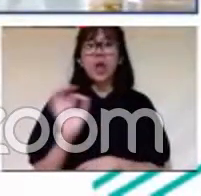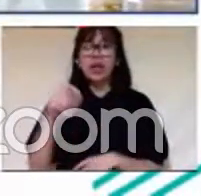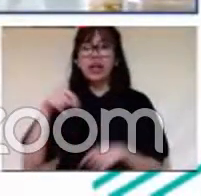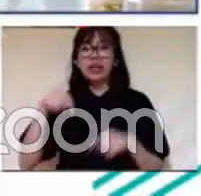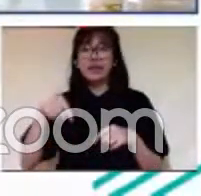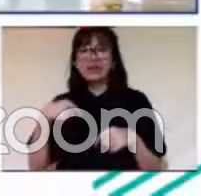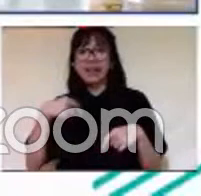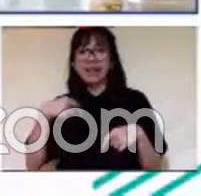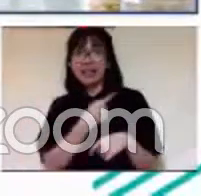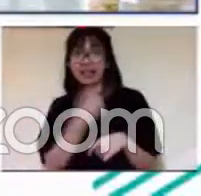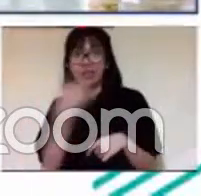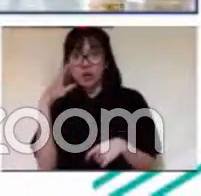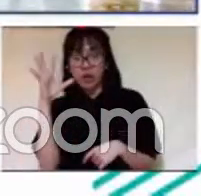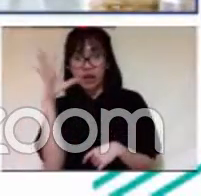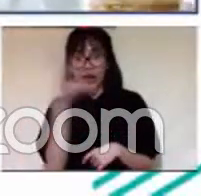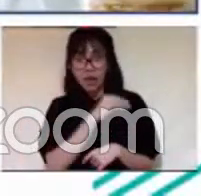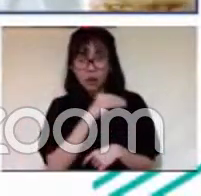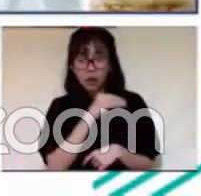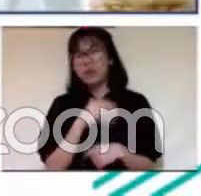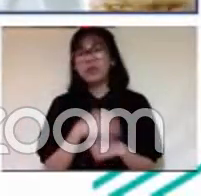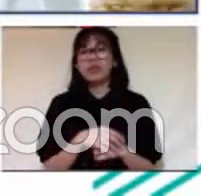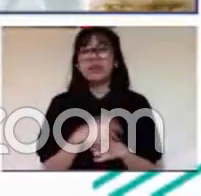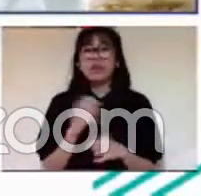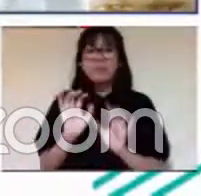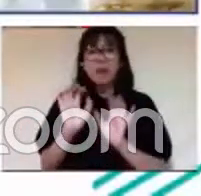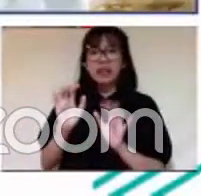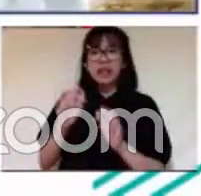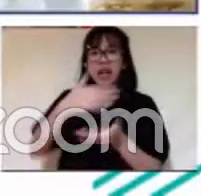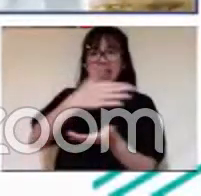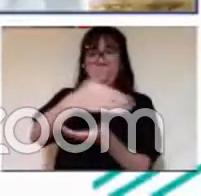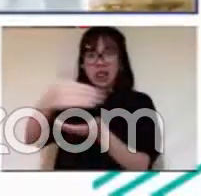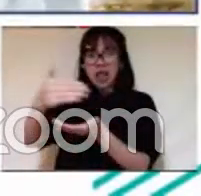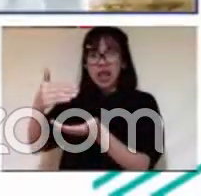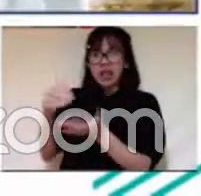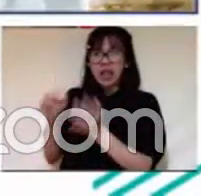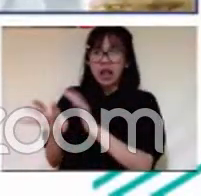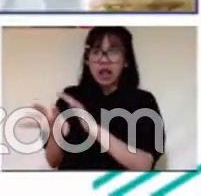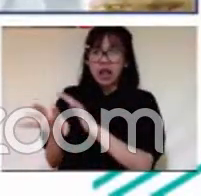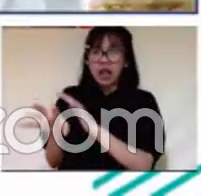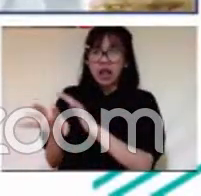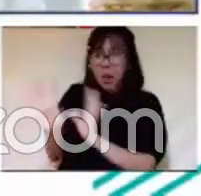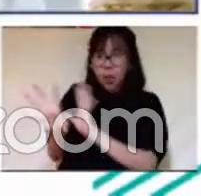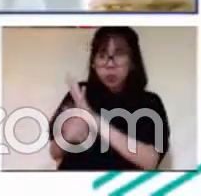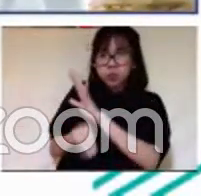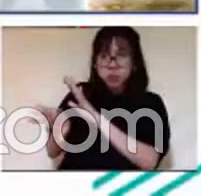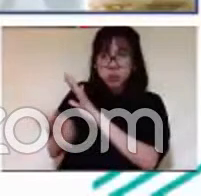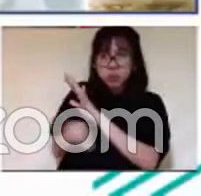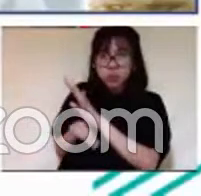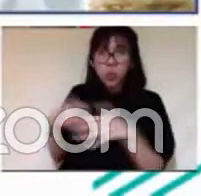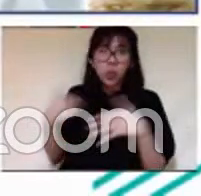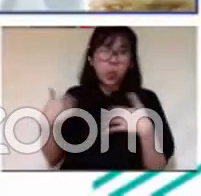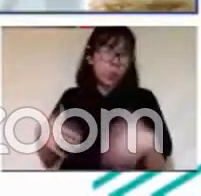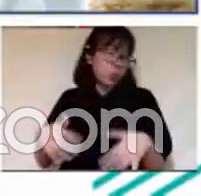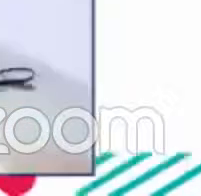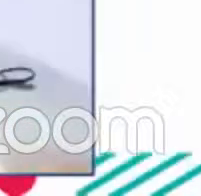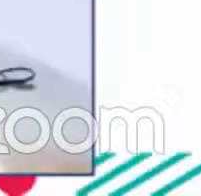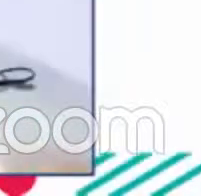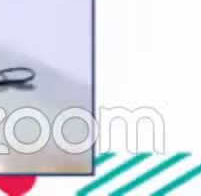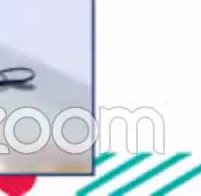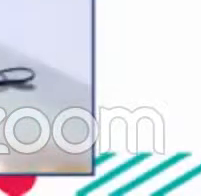ketahui, peretasan dan penyalahgunaan data pribadi kian marak akhir-akhir ini. isu keamanan digital semakin